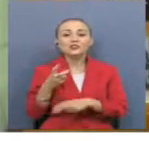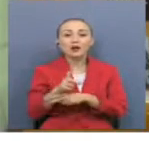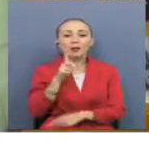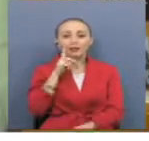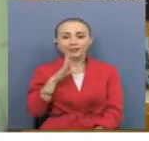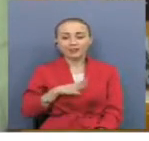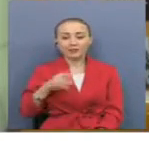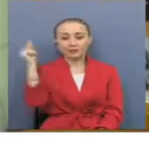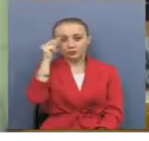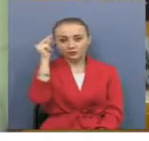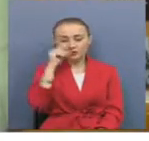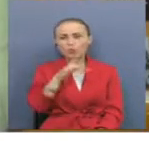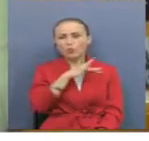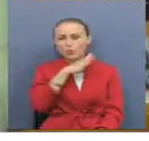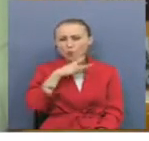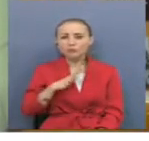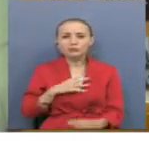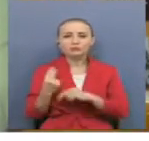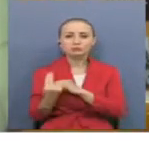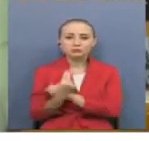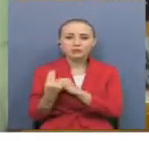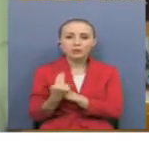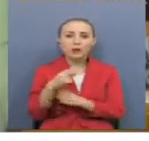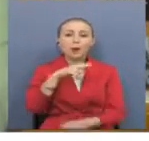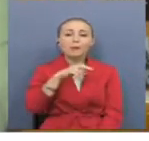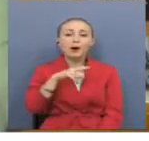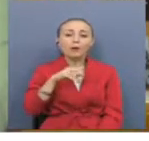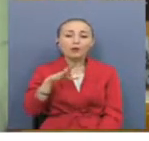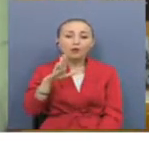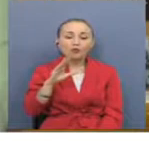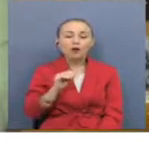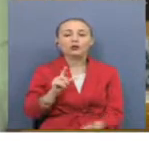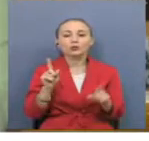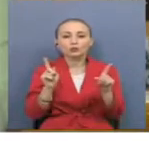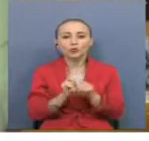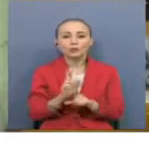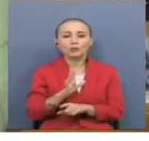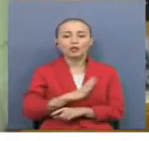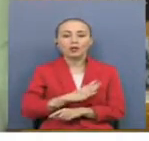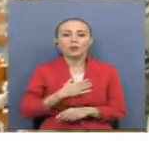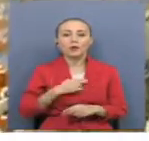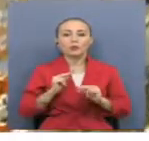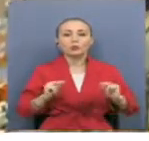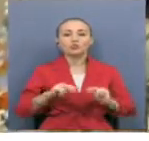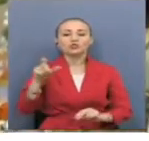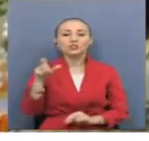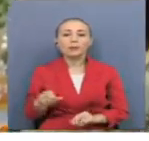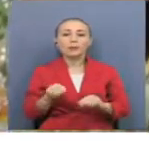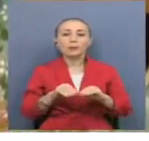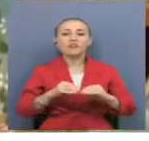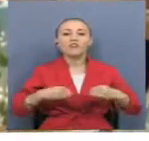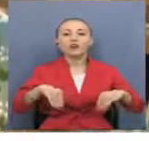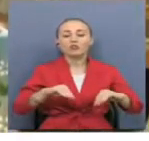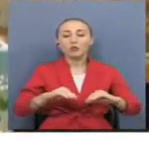Ольга Иннокентьевна да мектептегі тәлімгерім болған. Бұл ұстаздарымды мен әрқашан жадымда сақтаймын. Кейіпкеріміз